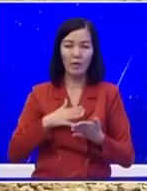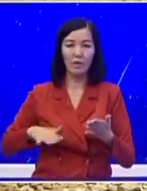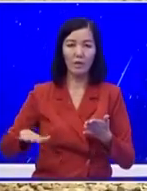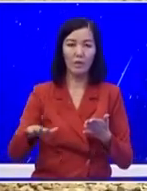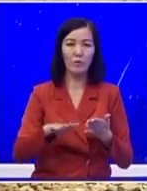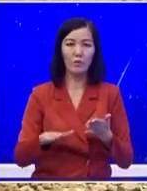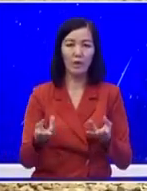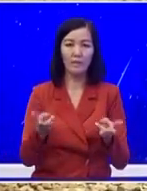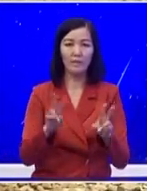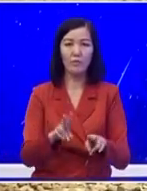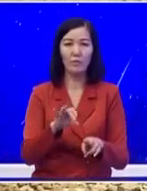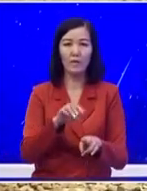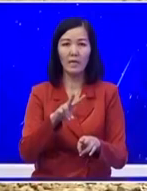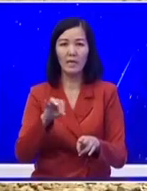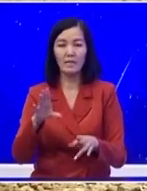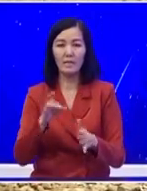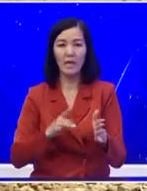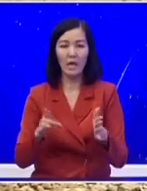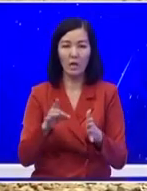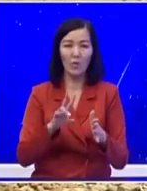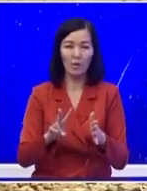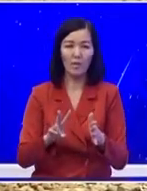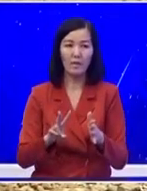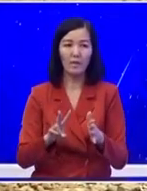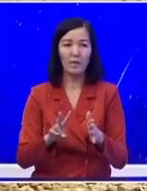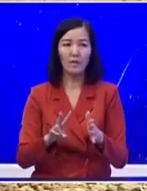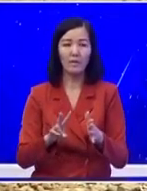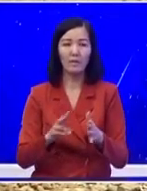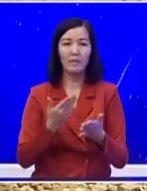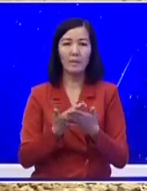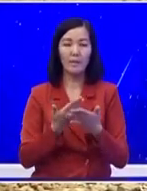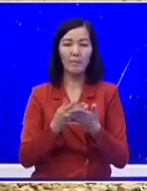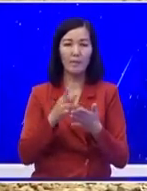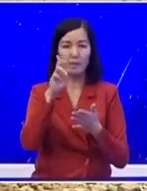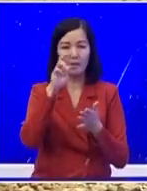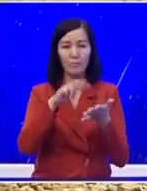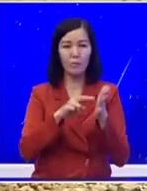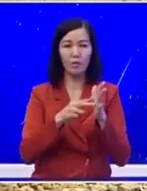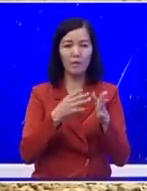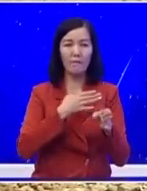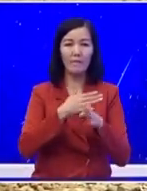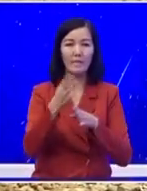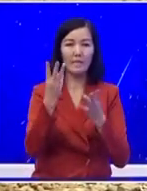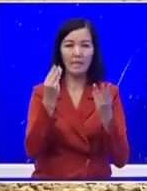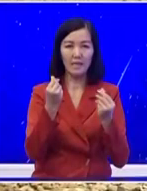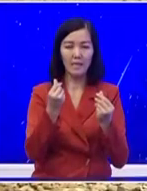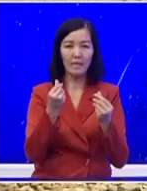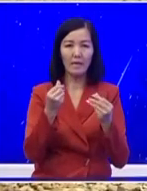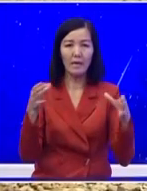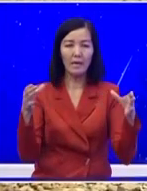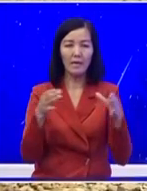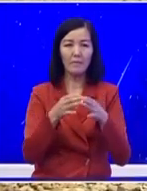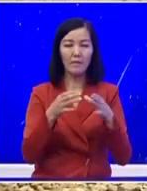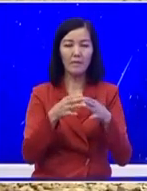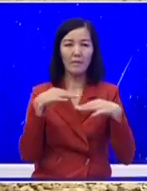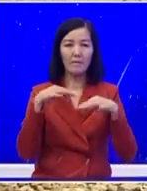там через Илийский район. В данный момент в республиканский бюджет выделены деньги. Комитет автомобильных